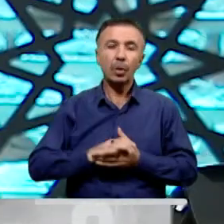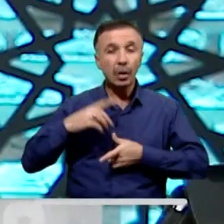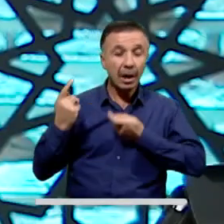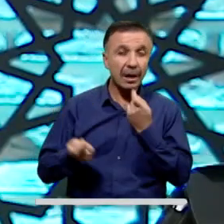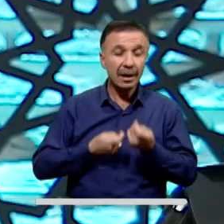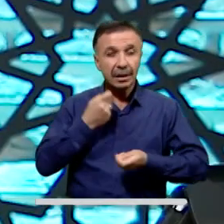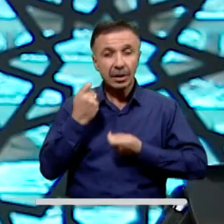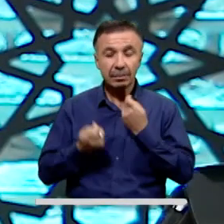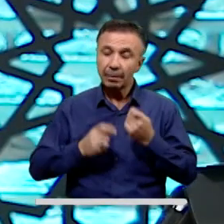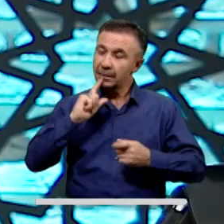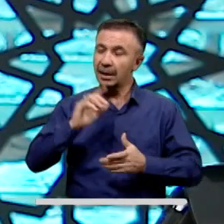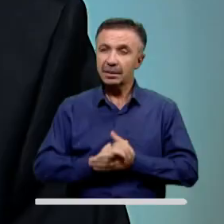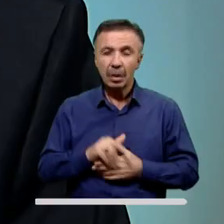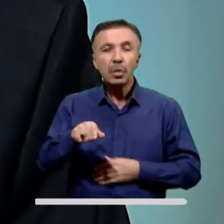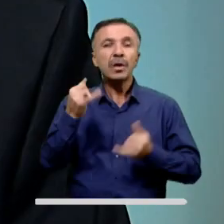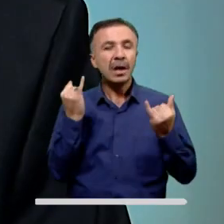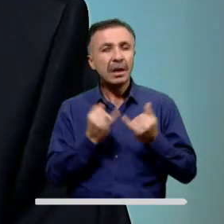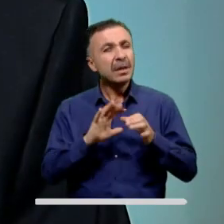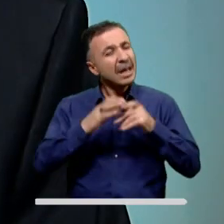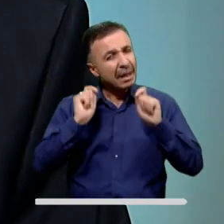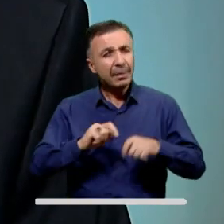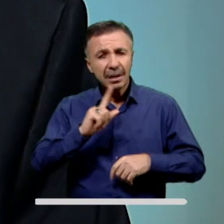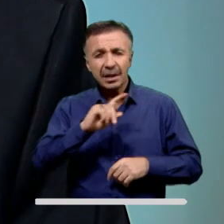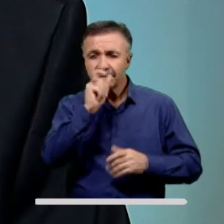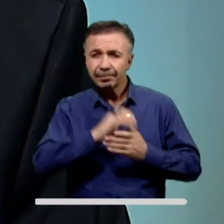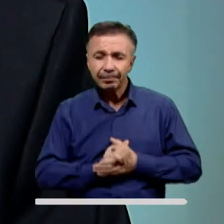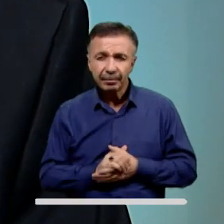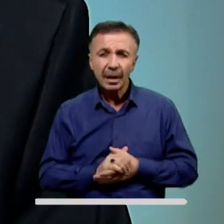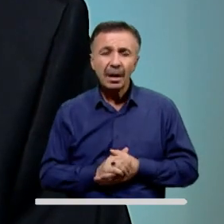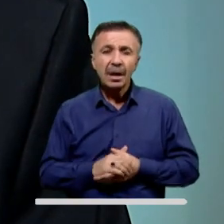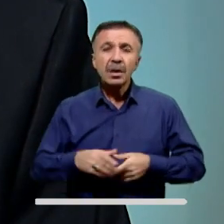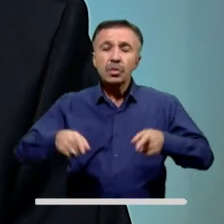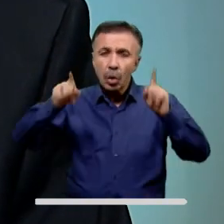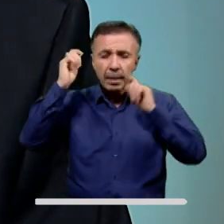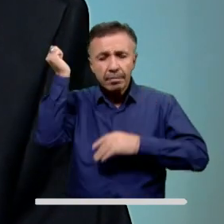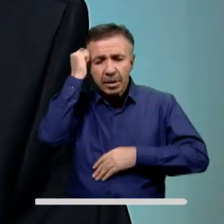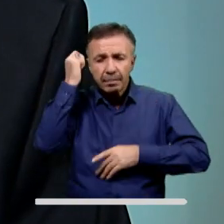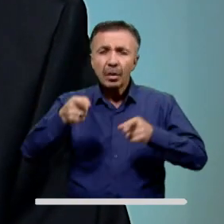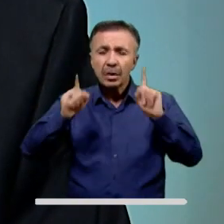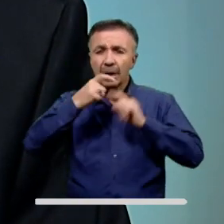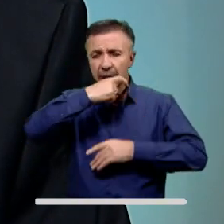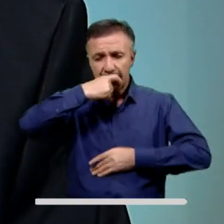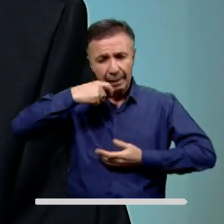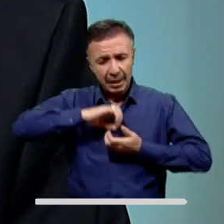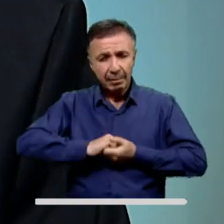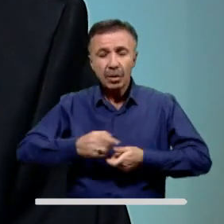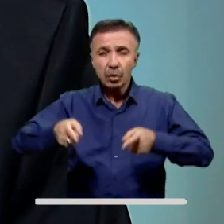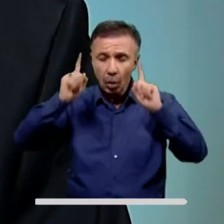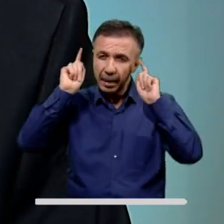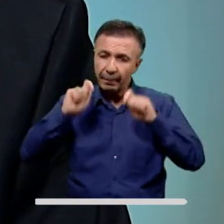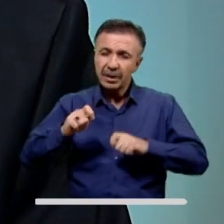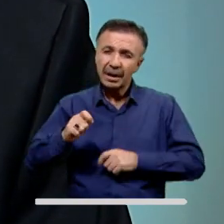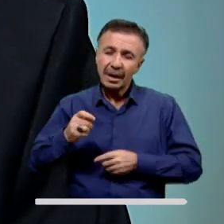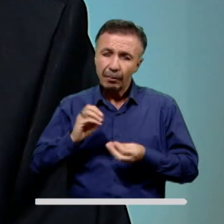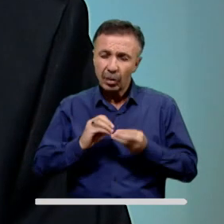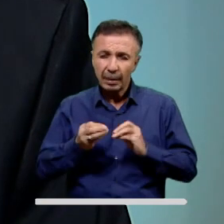Gayret içinde olacağız. Bu kardeşimiz ne yapacak? Tevbesini samimi yapacak. Eksikleri varsa onları